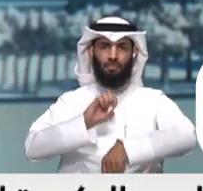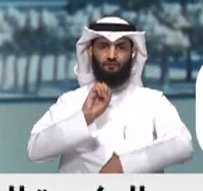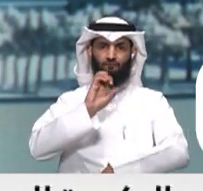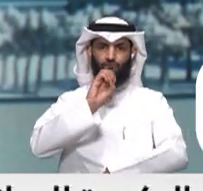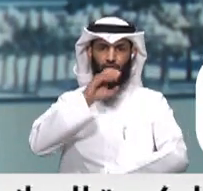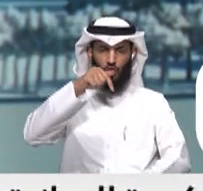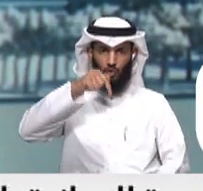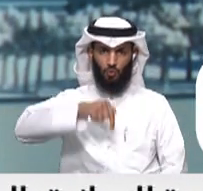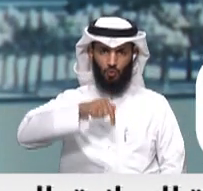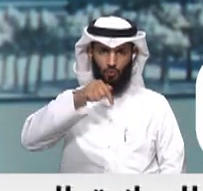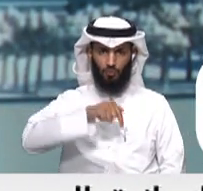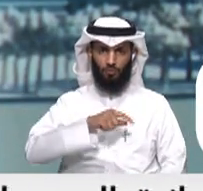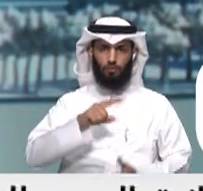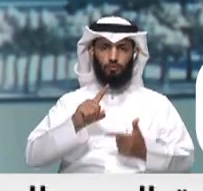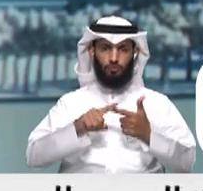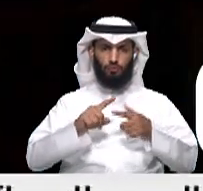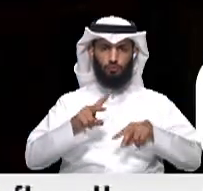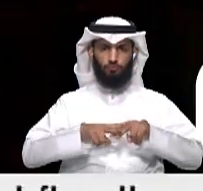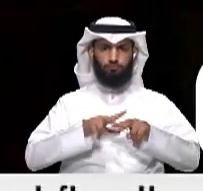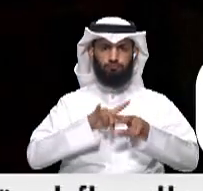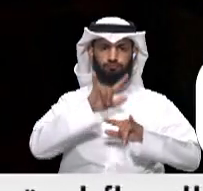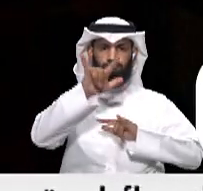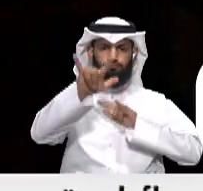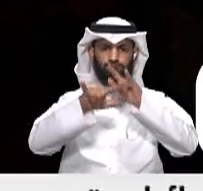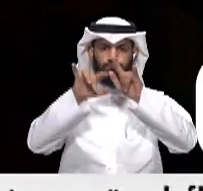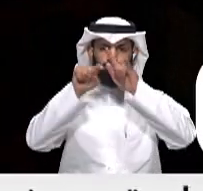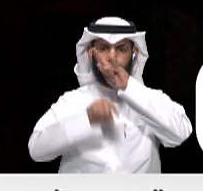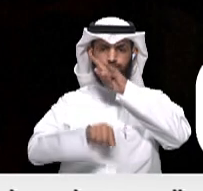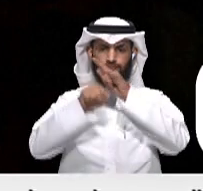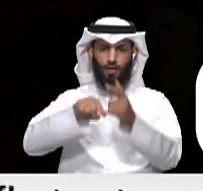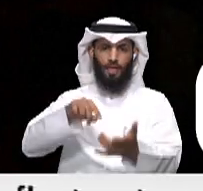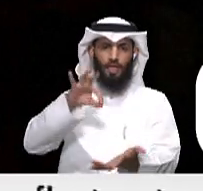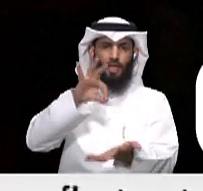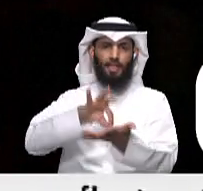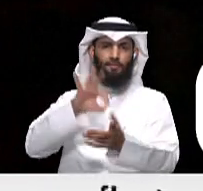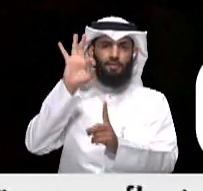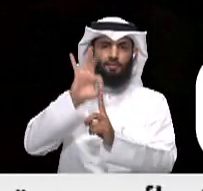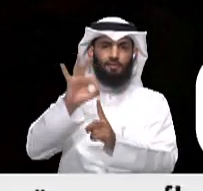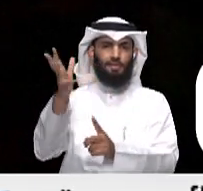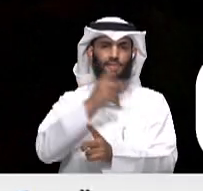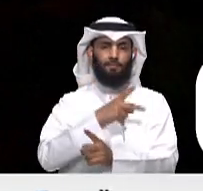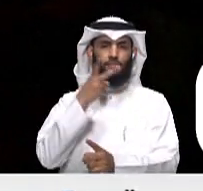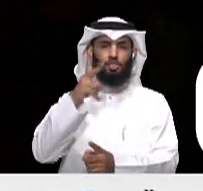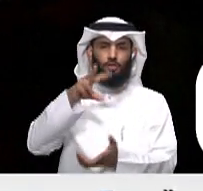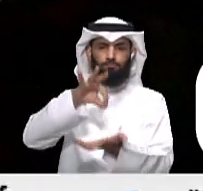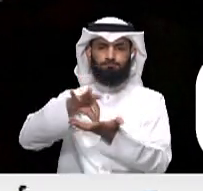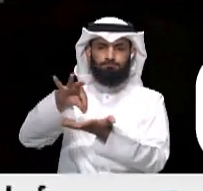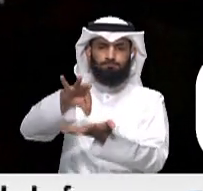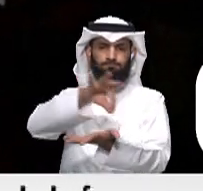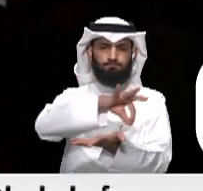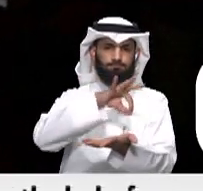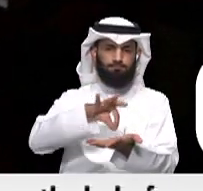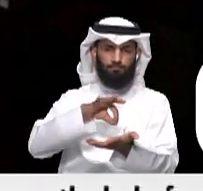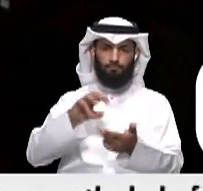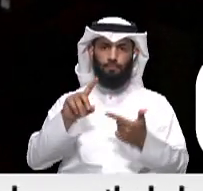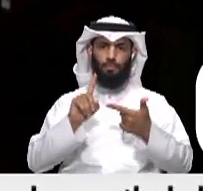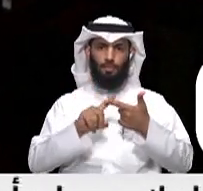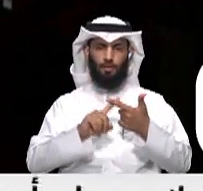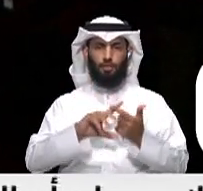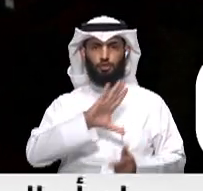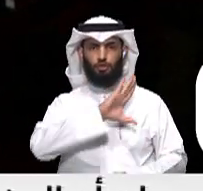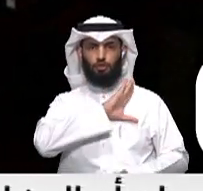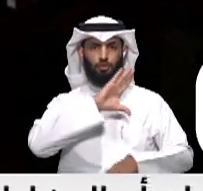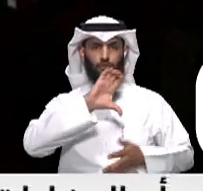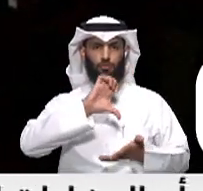أن طائراته أغارت على 20 هدفا عسكريا في طهران. يأتي هذا فيما أعلن الجيش الإيراني أن الدفاع